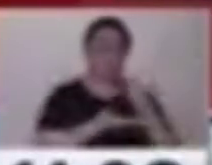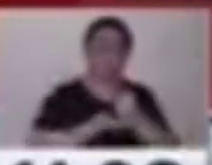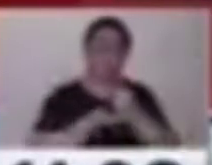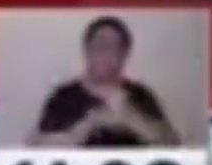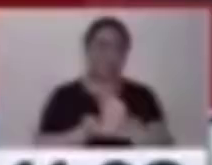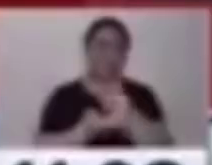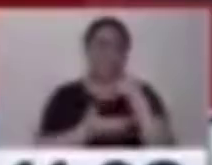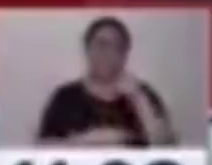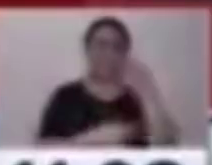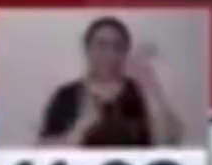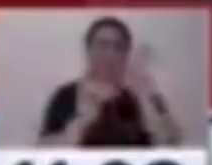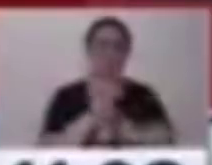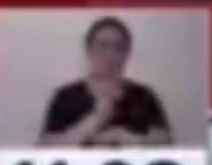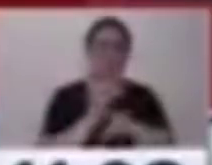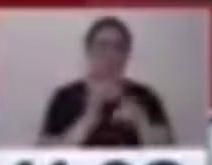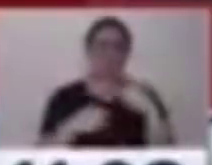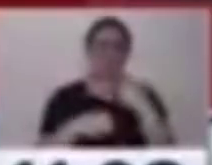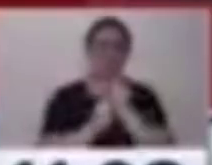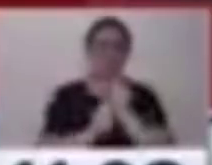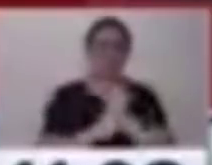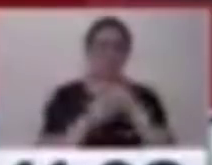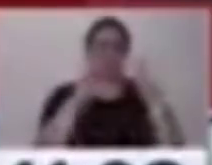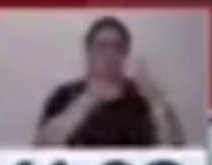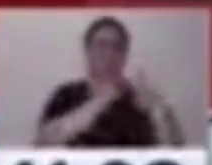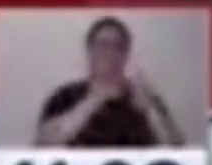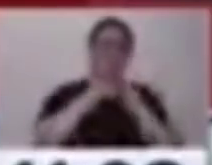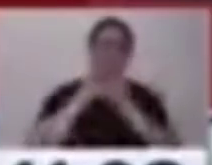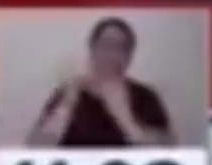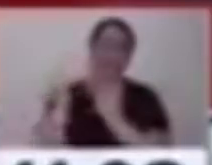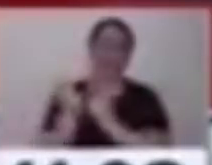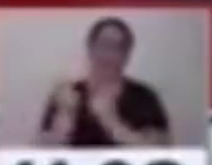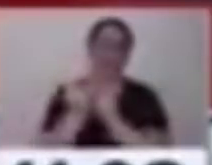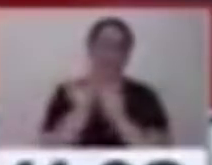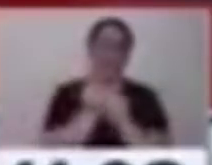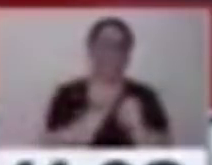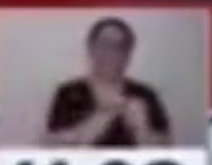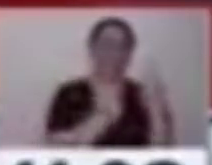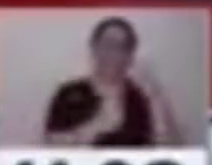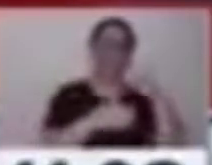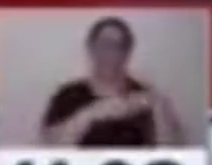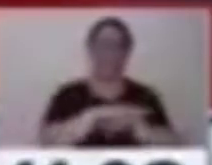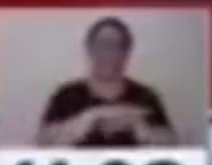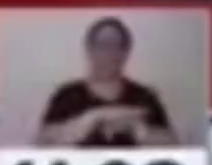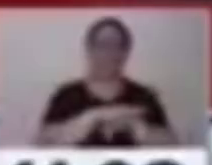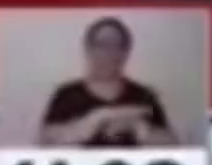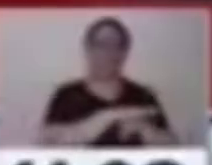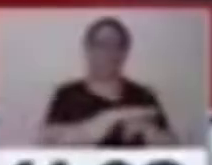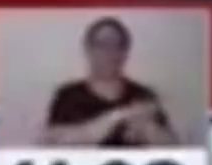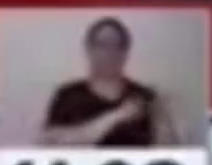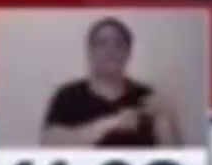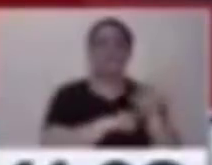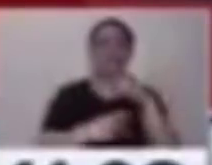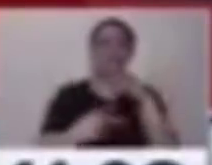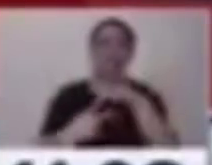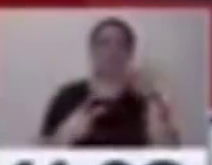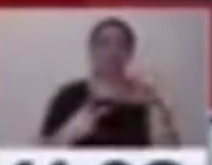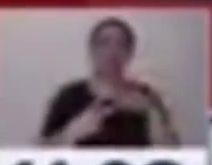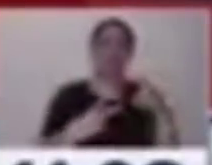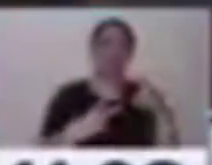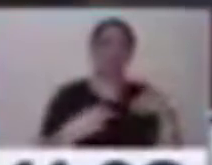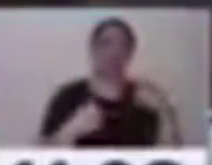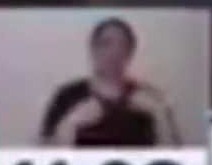pong programa ng DSWD ang ating pag-uusapan kasama si Under Secretary Rene Glenpahe ng DSWD. Good morning po,